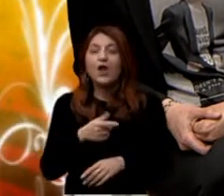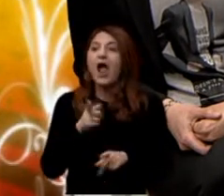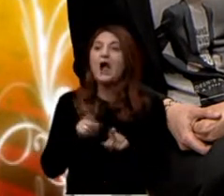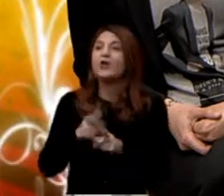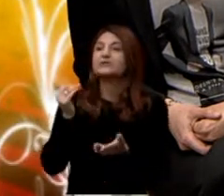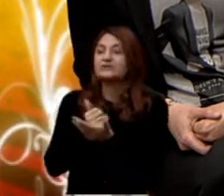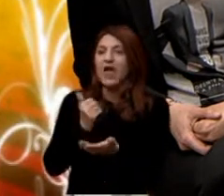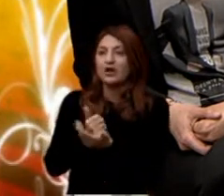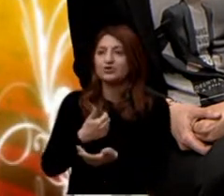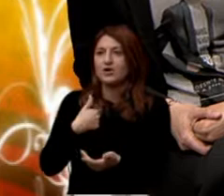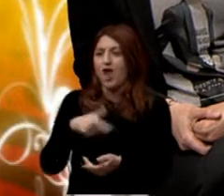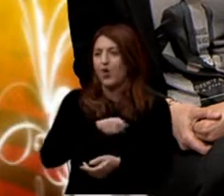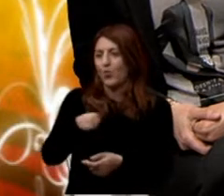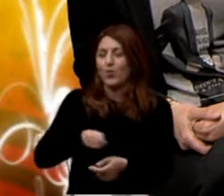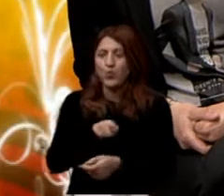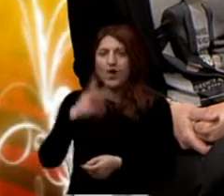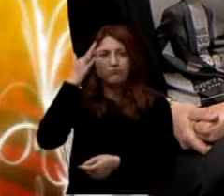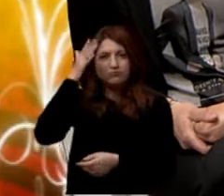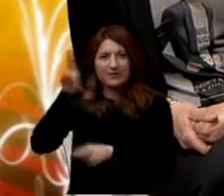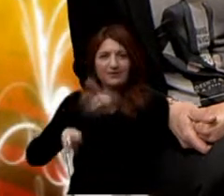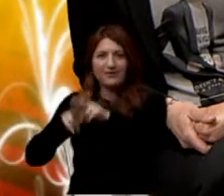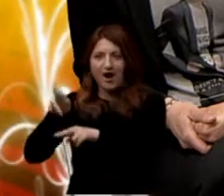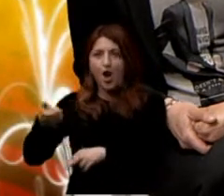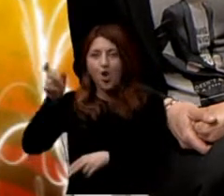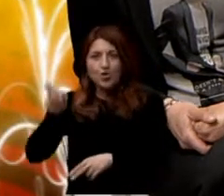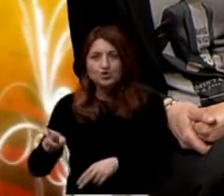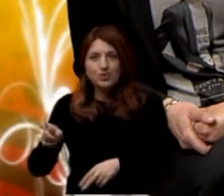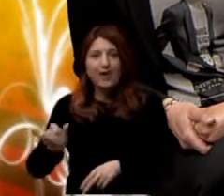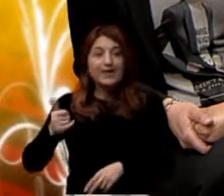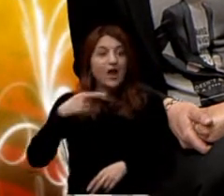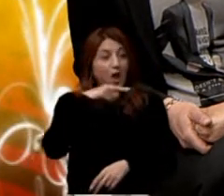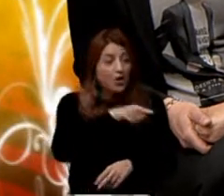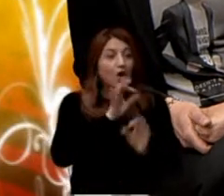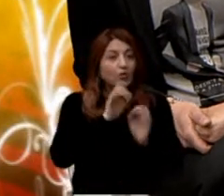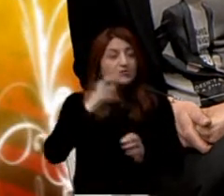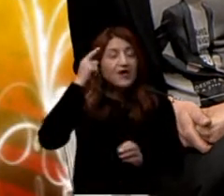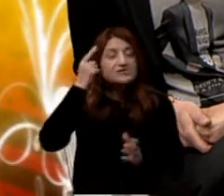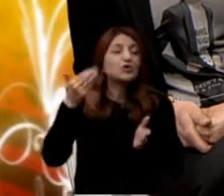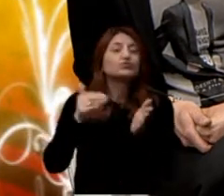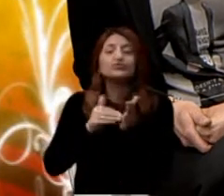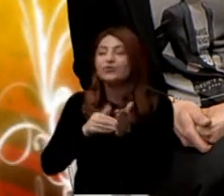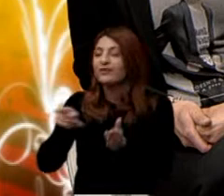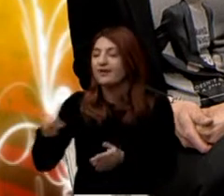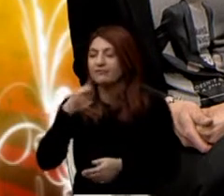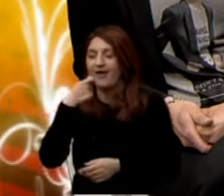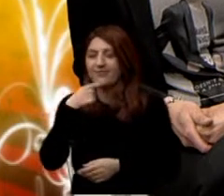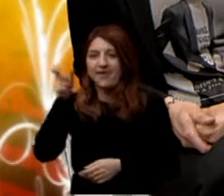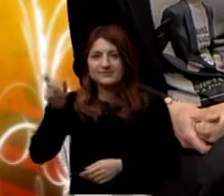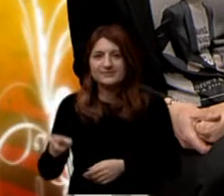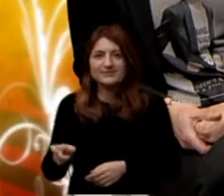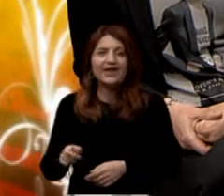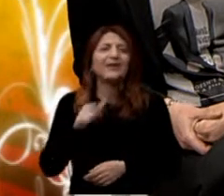zarađuje, isto kuha za tu stariju osobu, da li je i ona educirana, pa sve do onih u domu za starije. Znači,